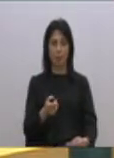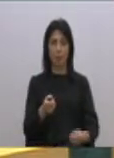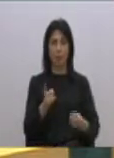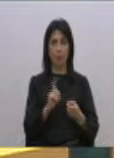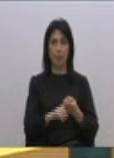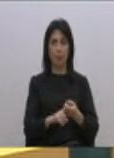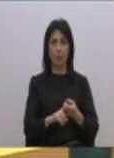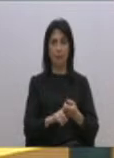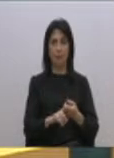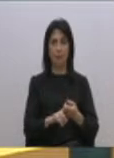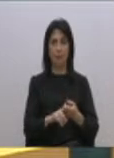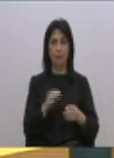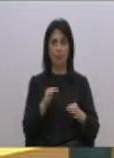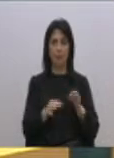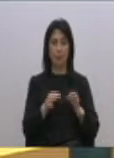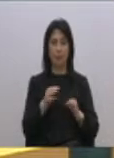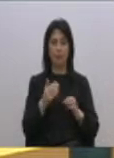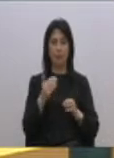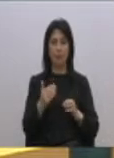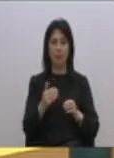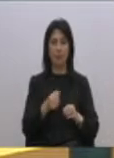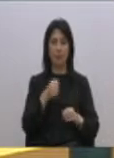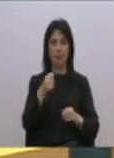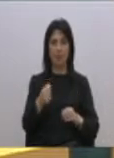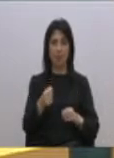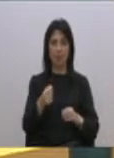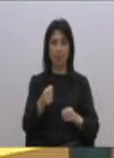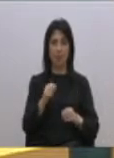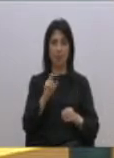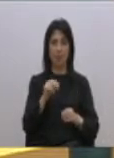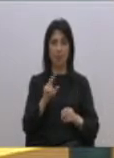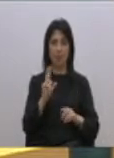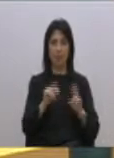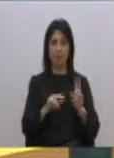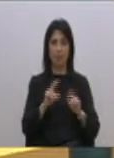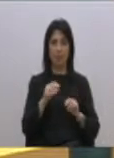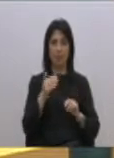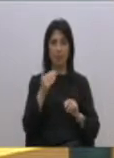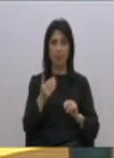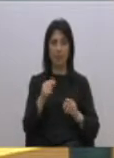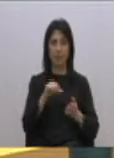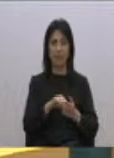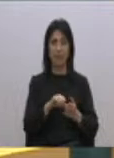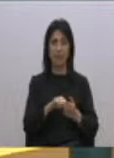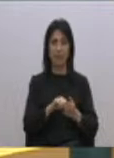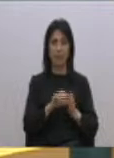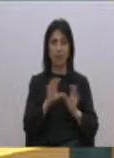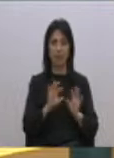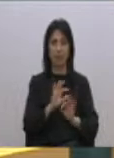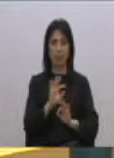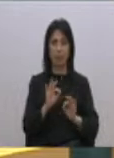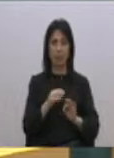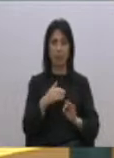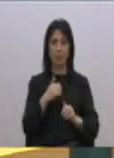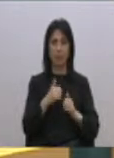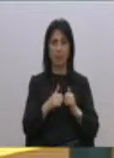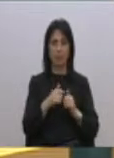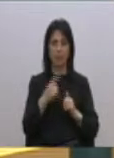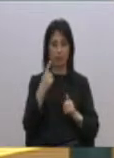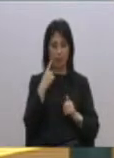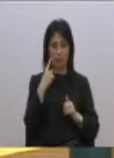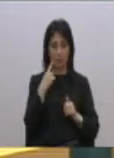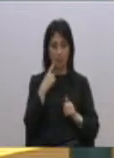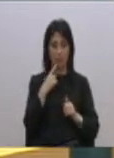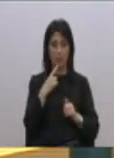ეხება მოსამართლეების დანიშნას და ითვალისწინებს თქვენს მიერ წარმოდგენილი კანონპროექტი. ჩვენ ხშირად გვესმის